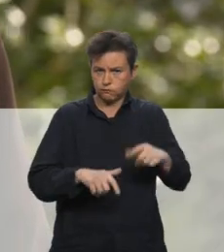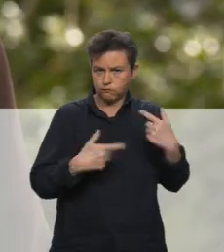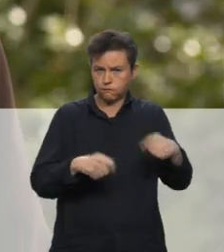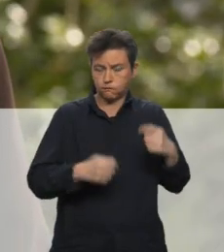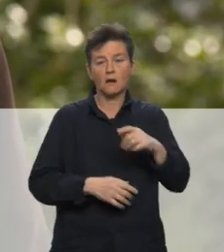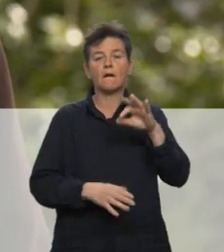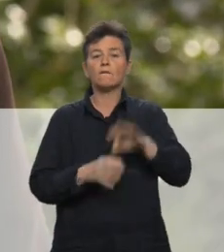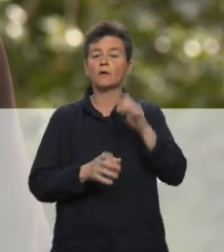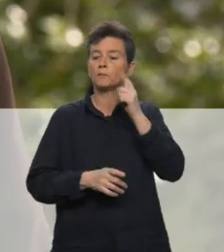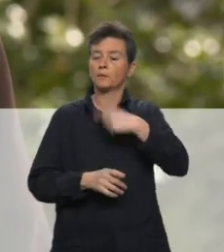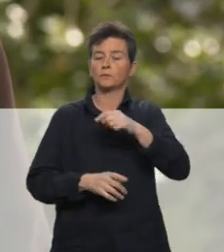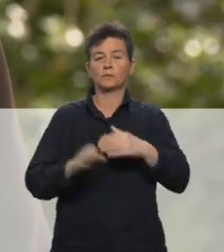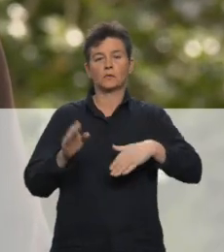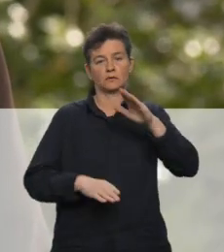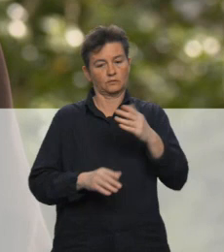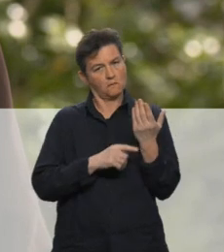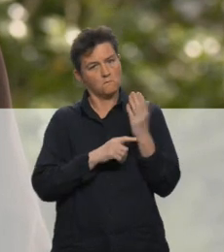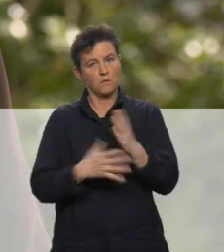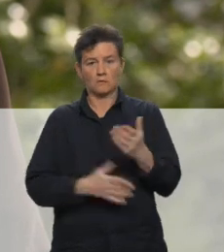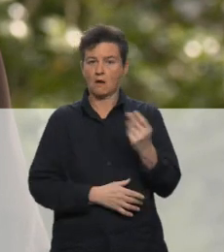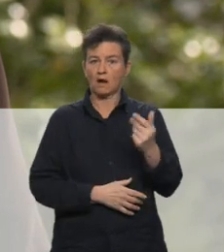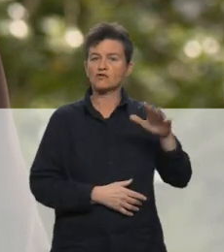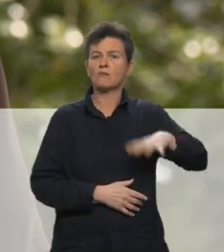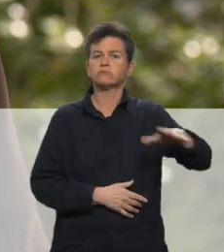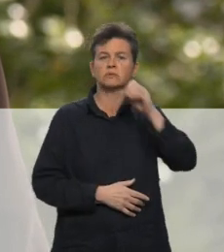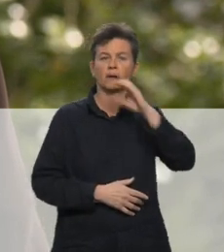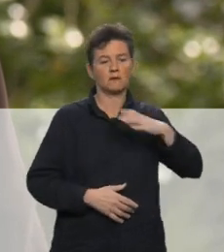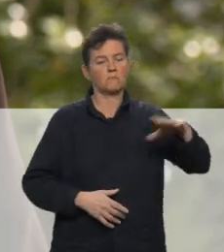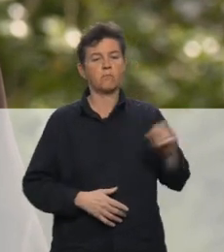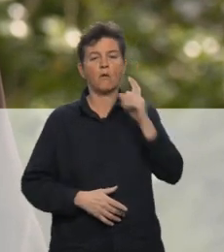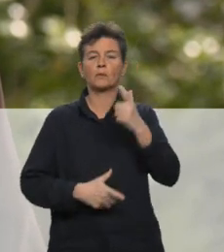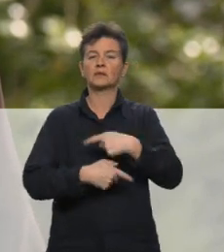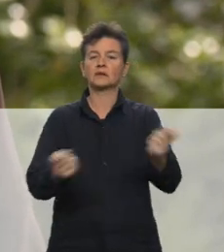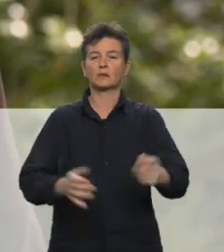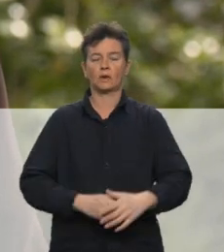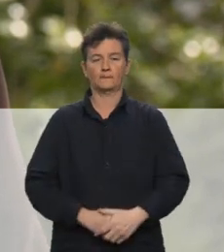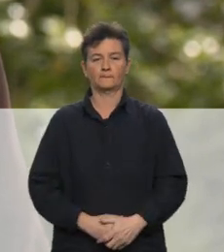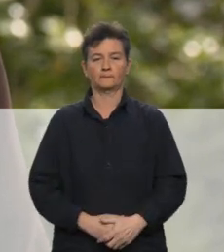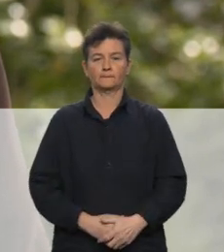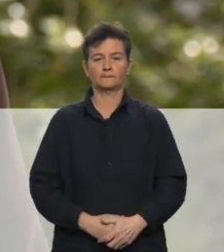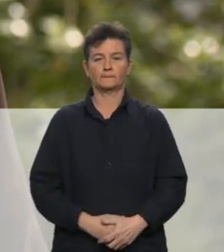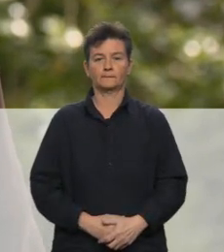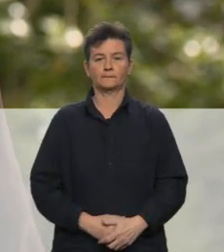Voter pour notre candidature, c'est affirmer qu'il faut prendre cet argent dans la poche des capitalistes pour le redistribuer.